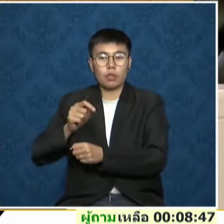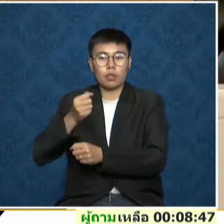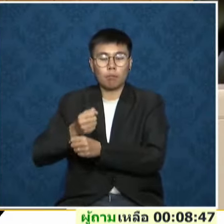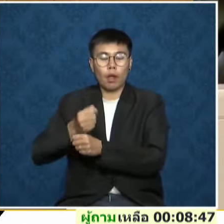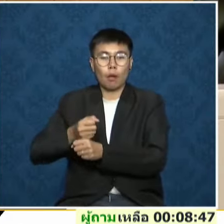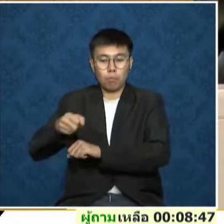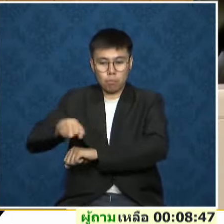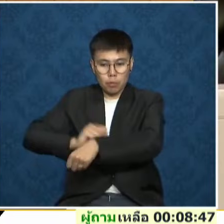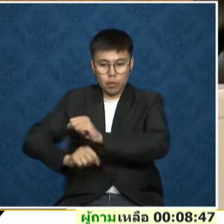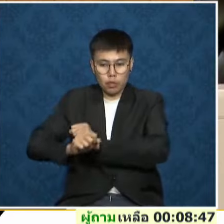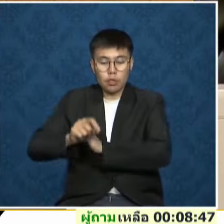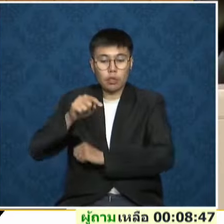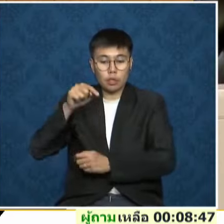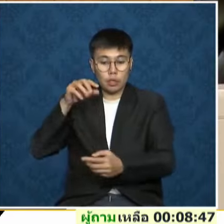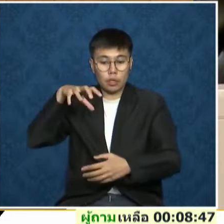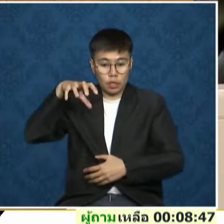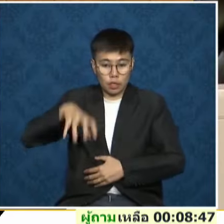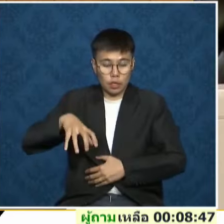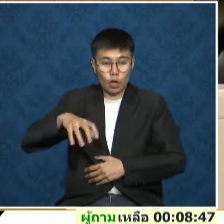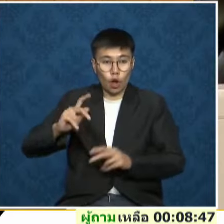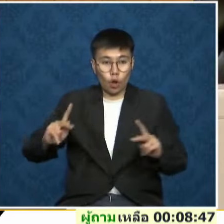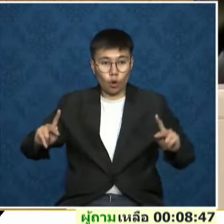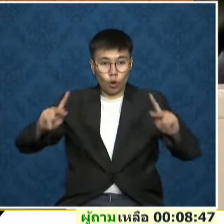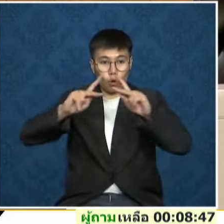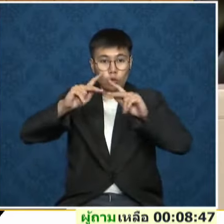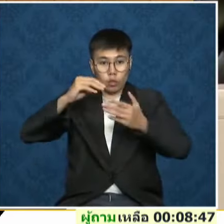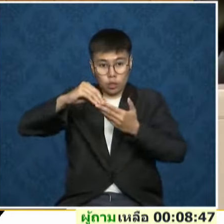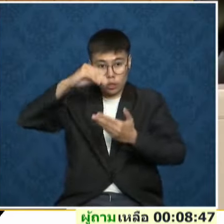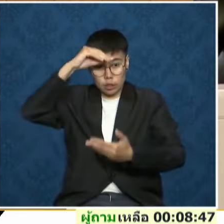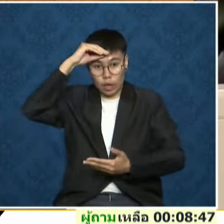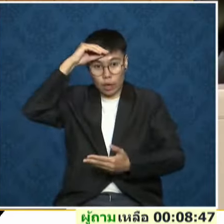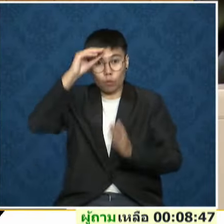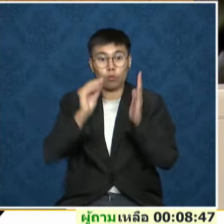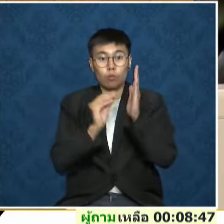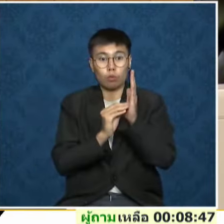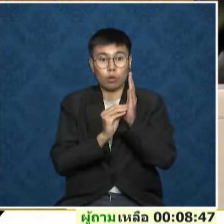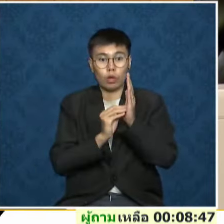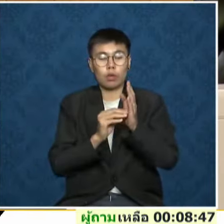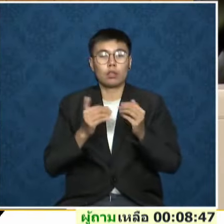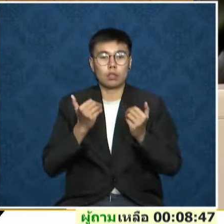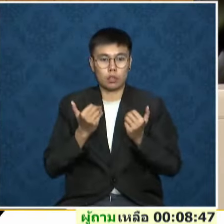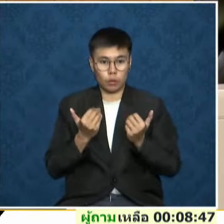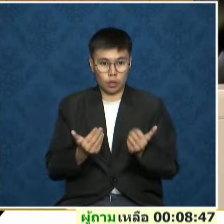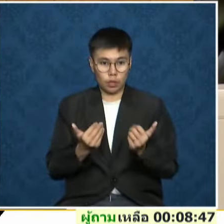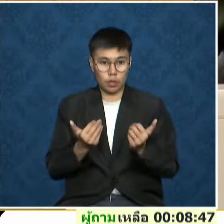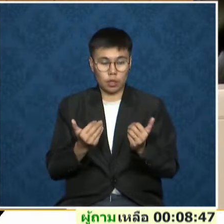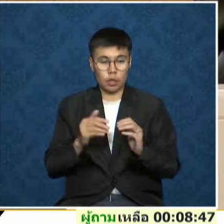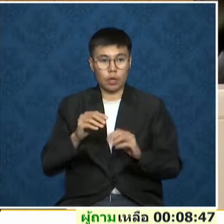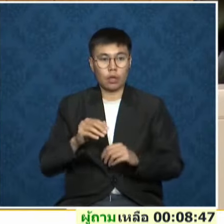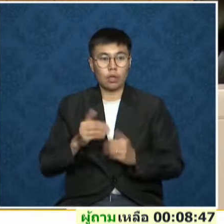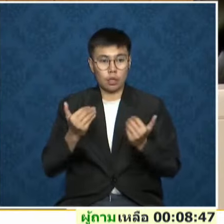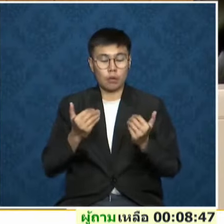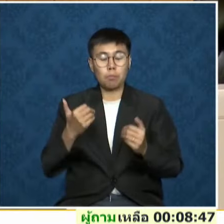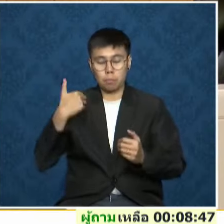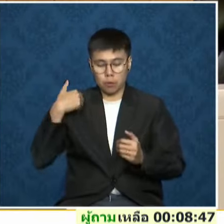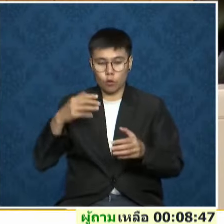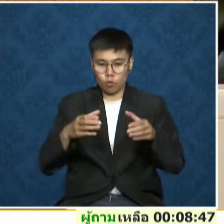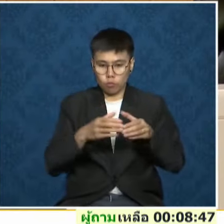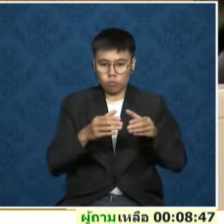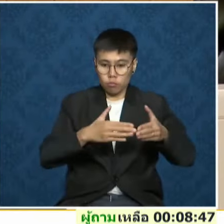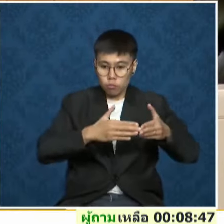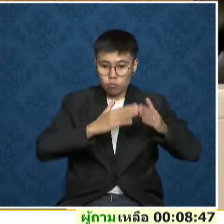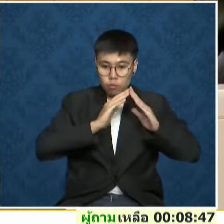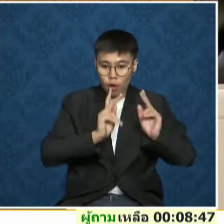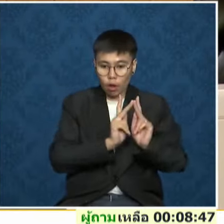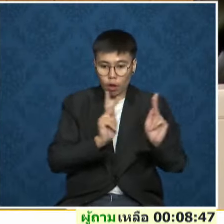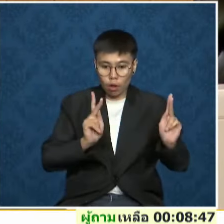นั้นคือเรื่องและตอนนี้ก็อยู่ในผมขออนุญาตนำเรียนเรื่องนี้ก่อนนะฮะนิดนึงว่าตอนนี้เองก็ได้ตั้งคณะกรรมการ